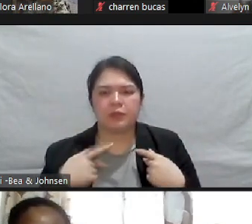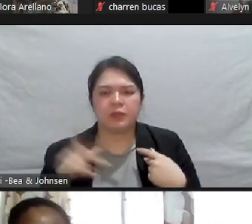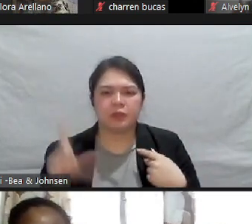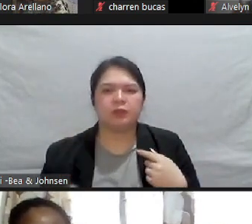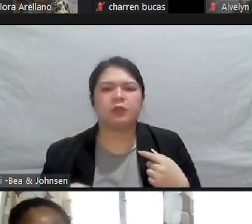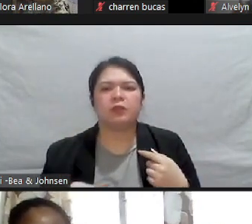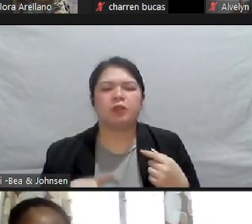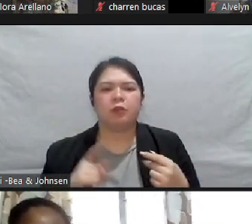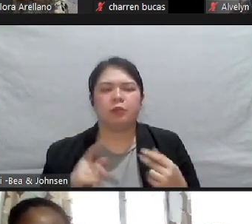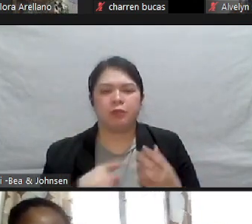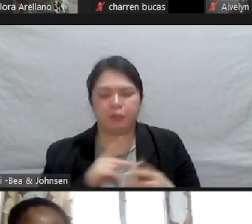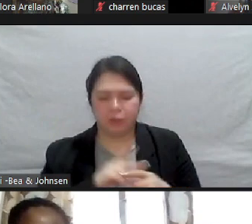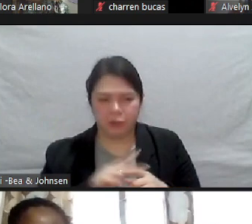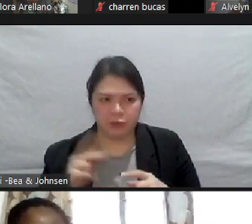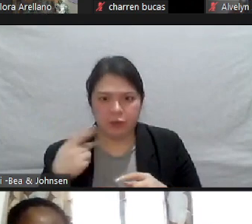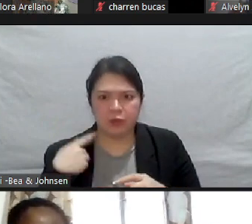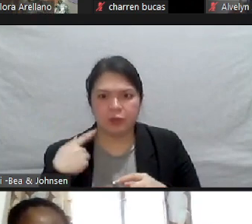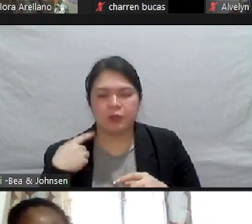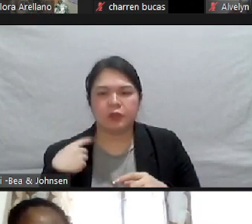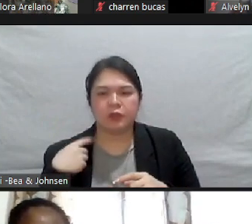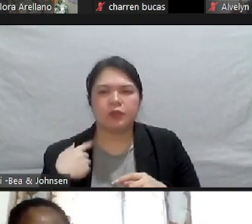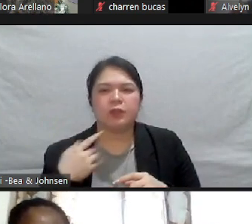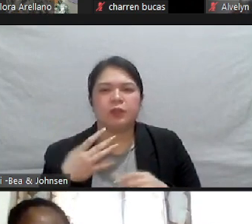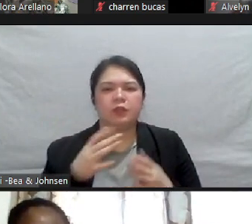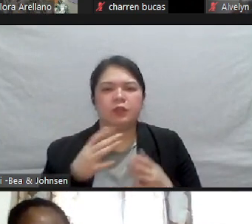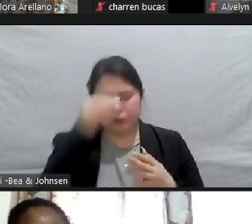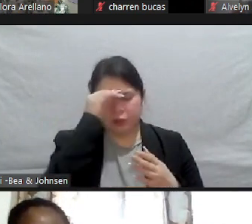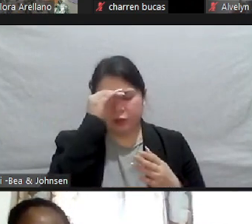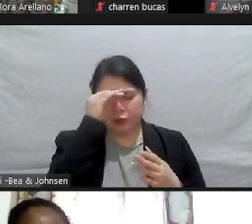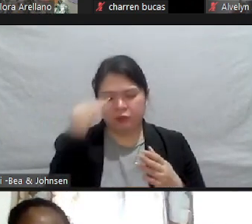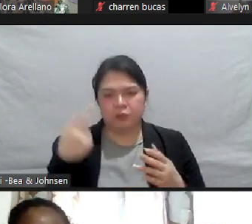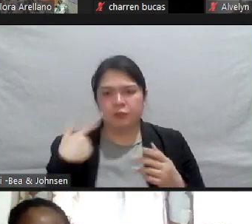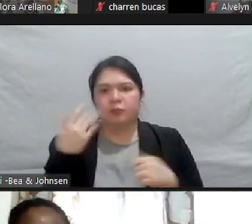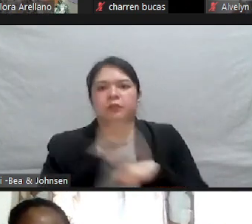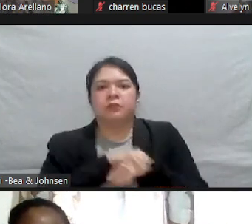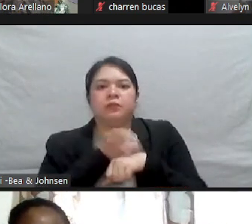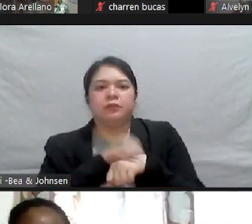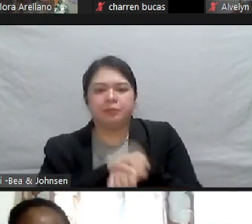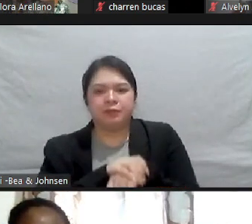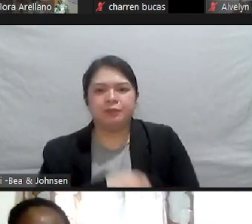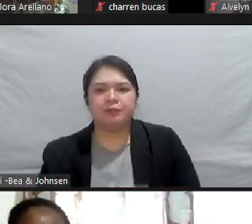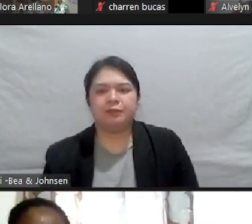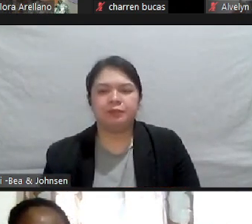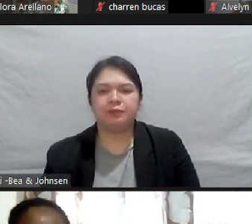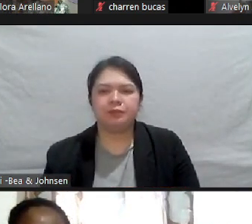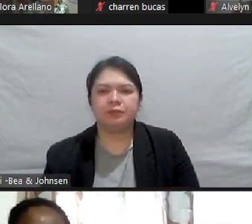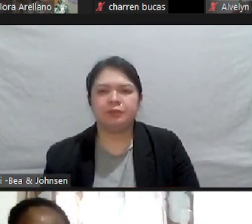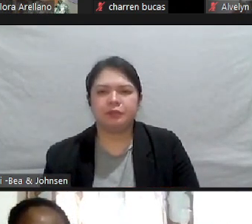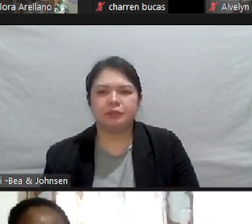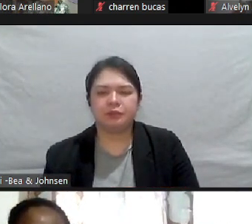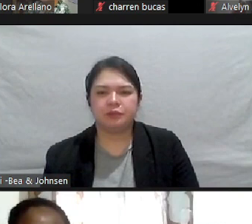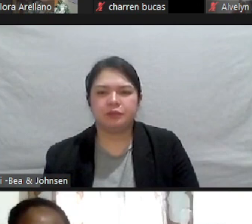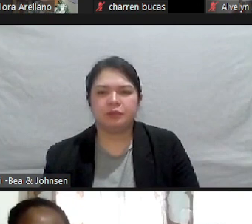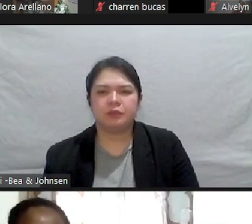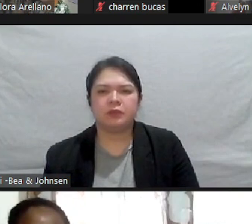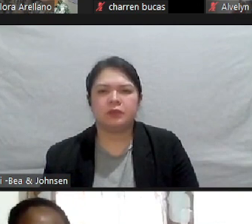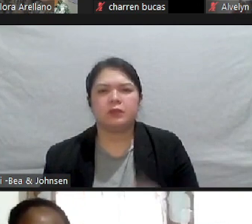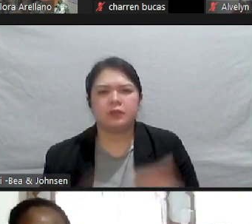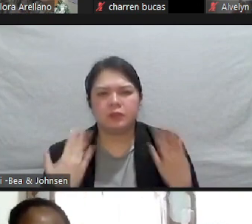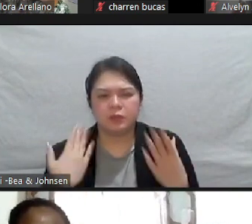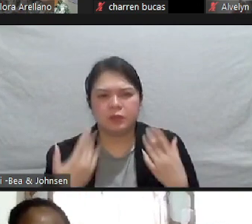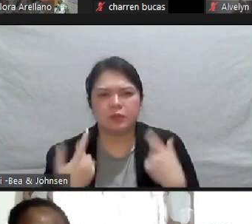proficiency ng ating mga teachers and learners in English. Opo. So, baka kailangan importante